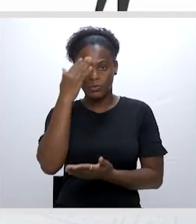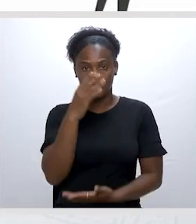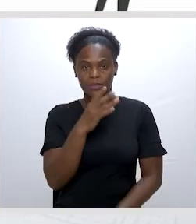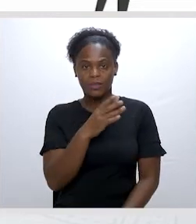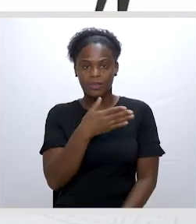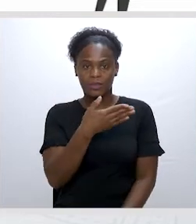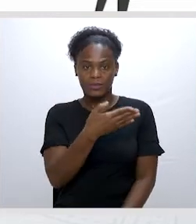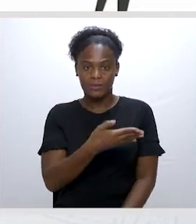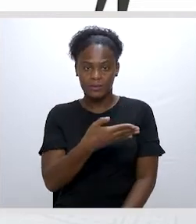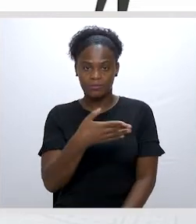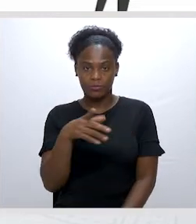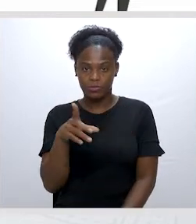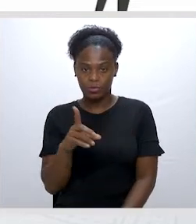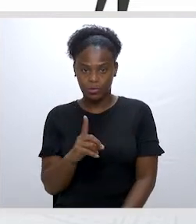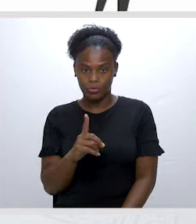76.